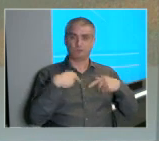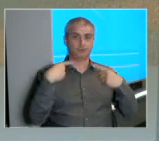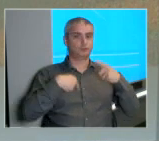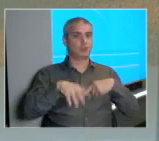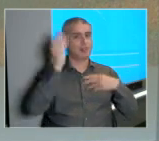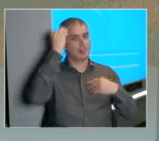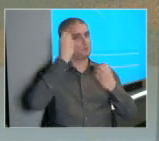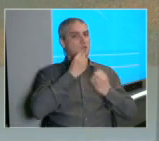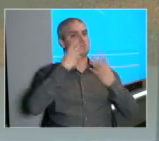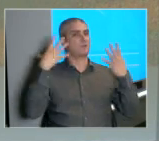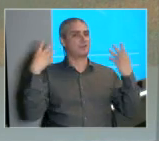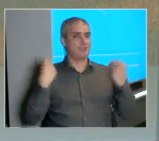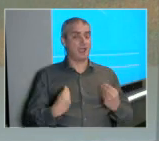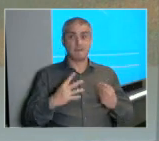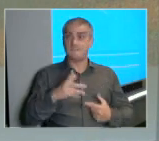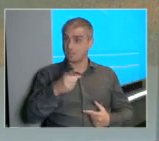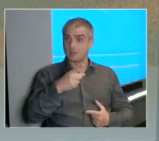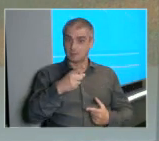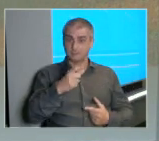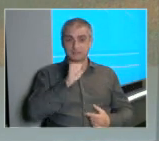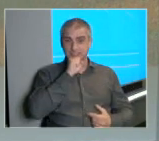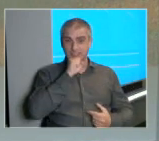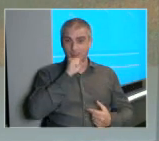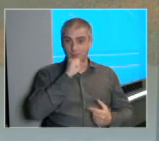שנת לימודים פוריה. ואם אתם סבים